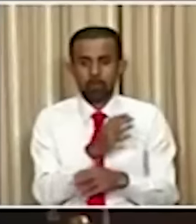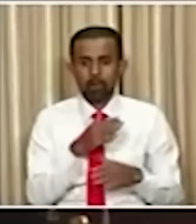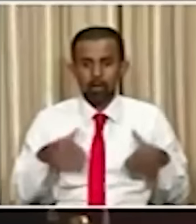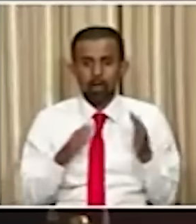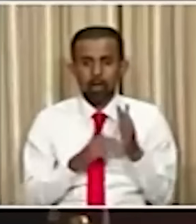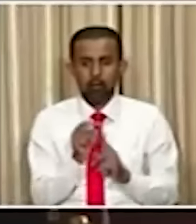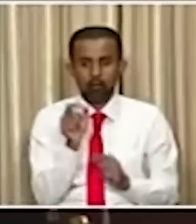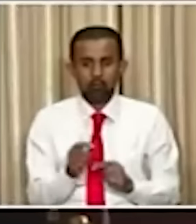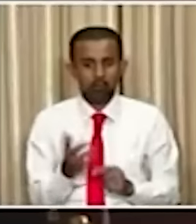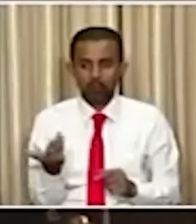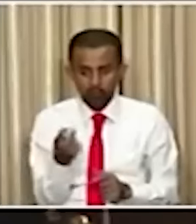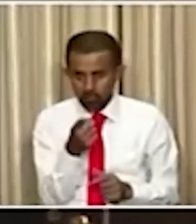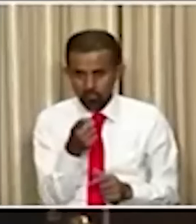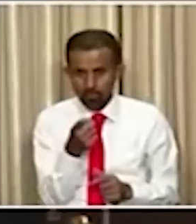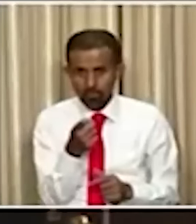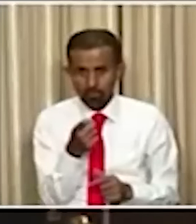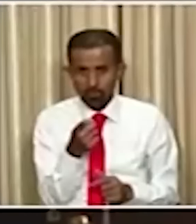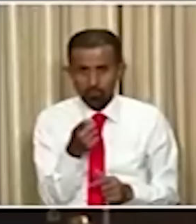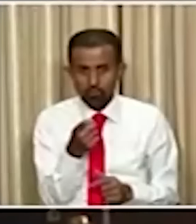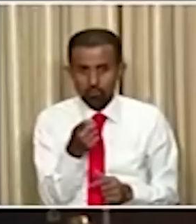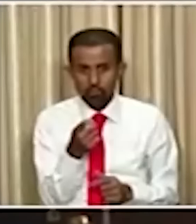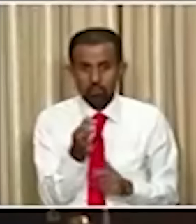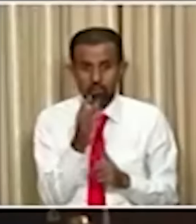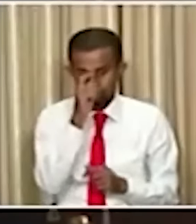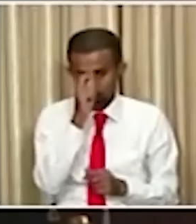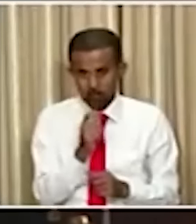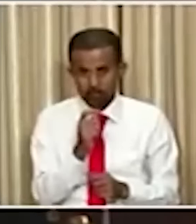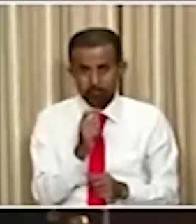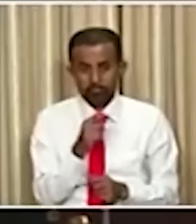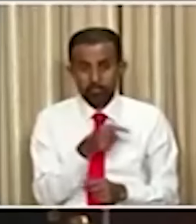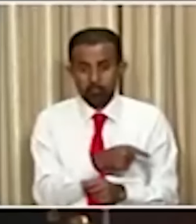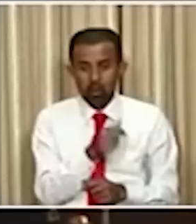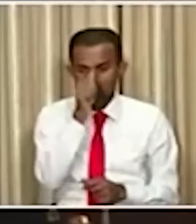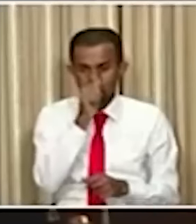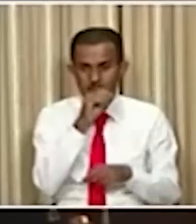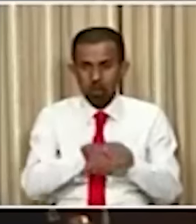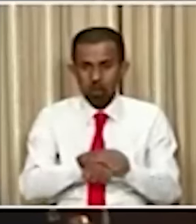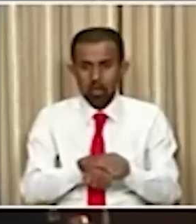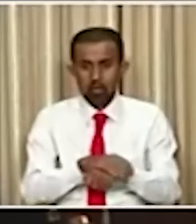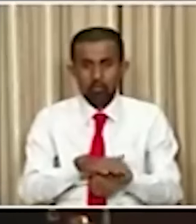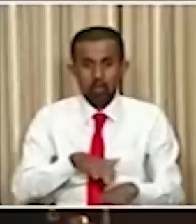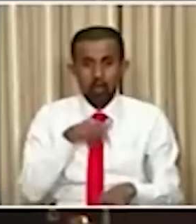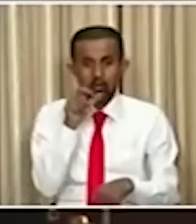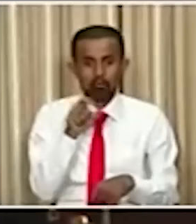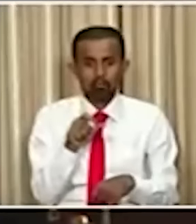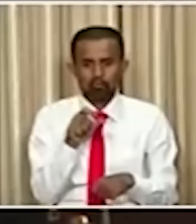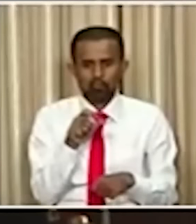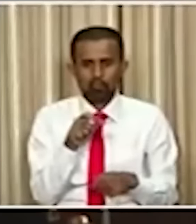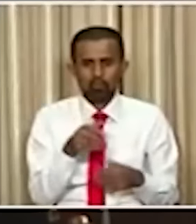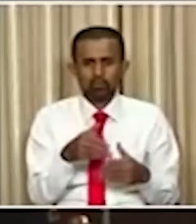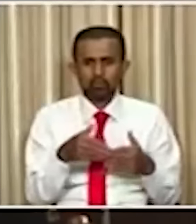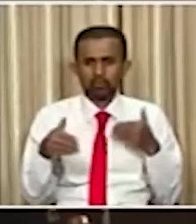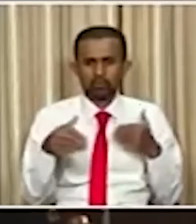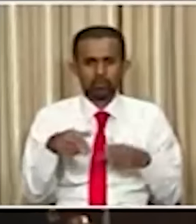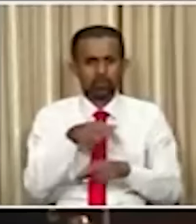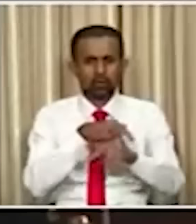Matira, Neve the Gilabihanova, Garu Sababa Tumani. May Horu Alanda Mahamalakaru Alanda Vadia Digata within